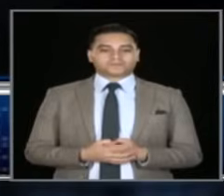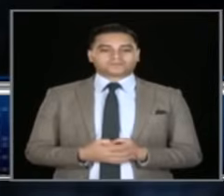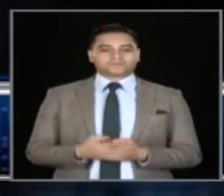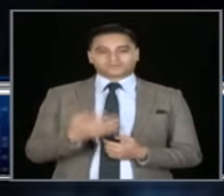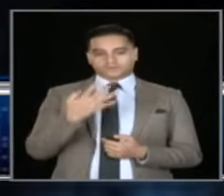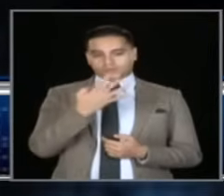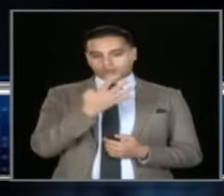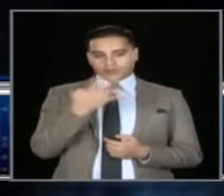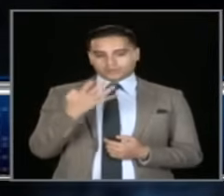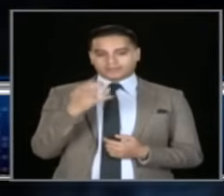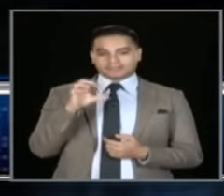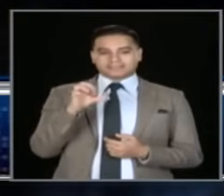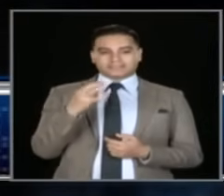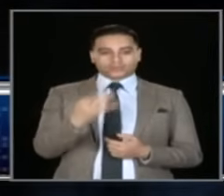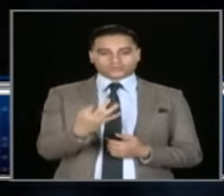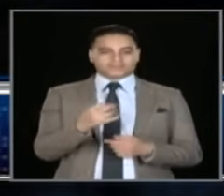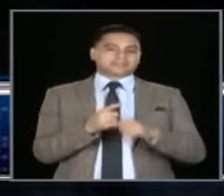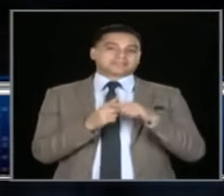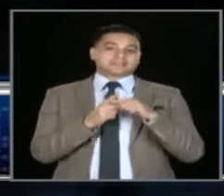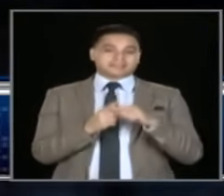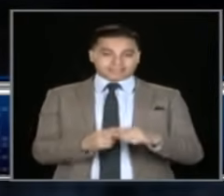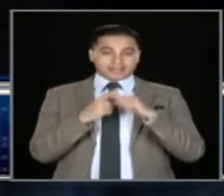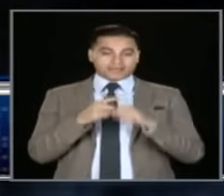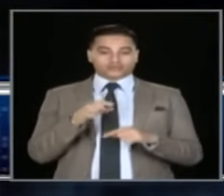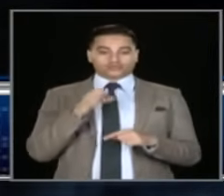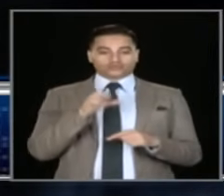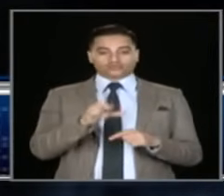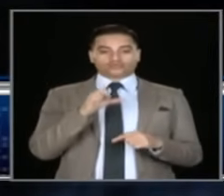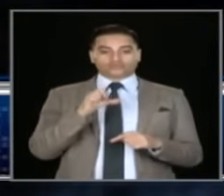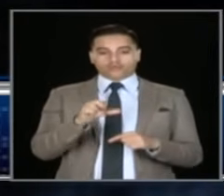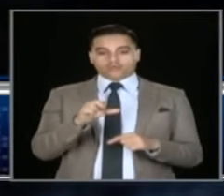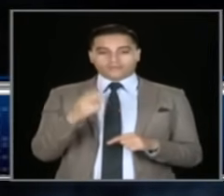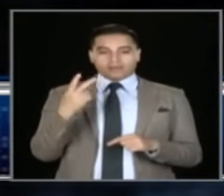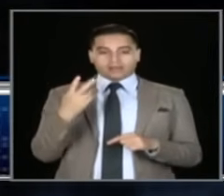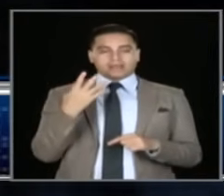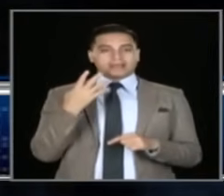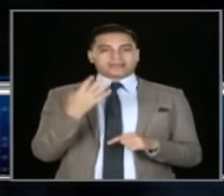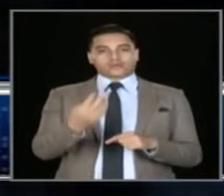حل المسألة الآتية، 439 زائد